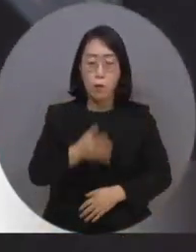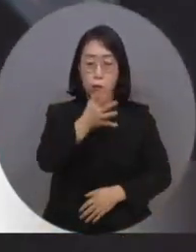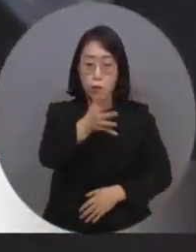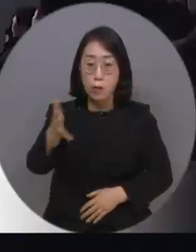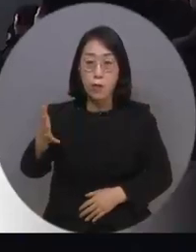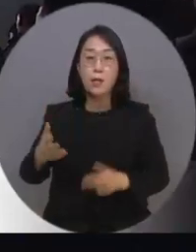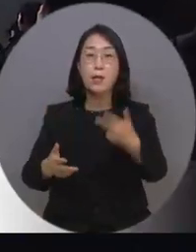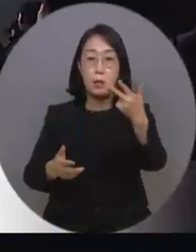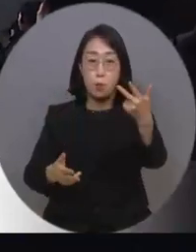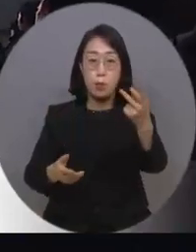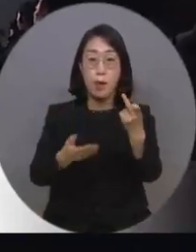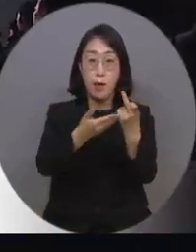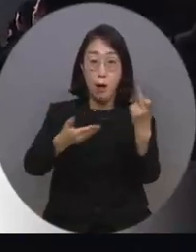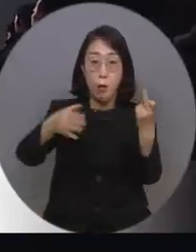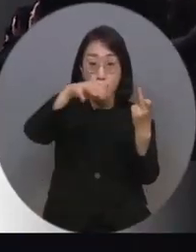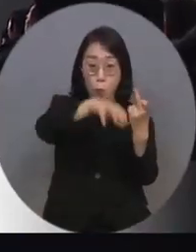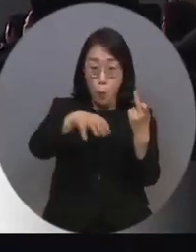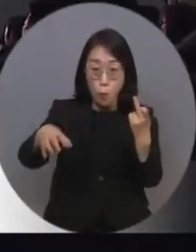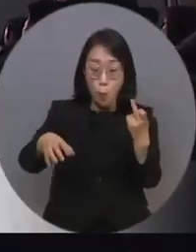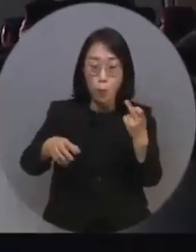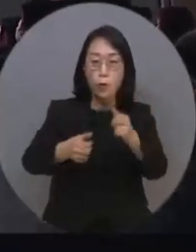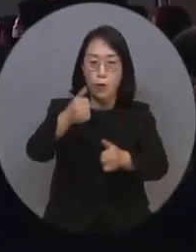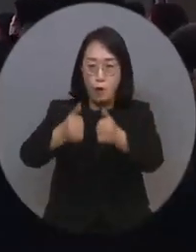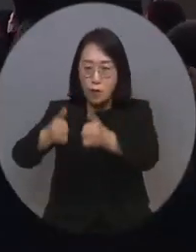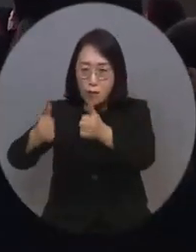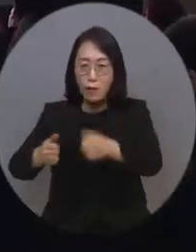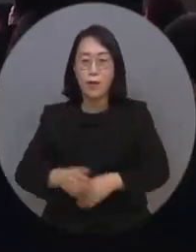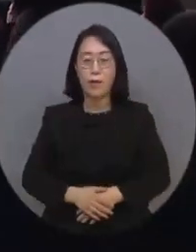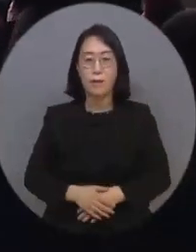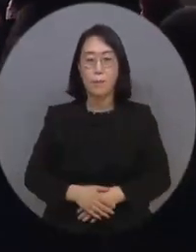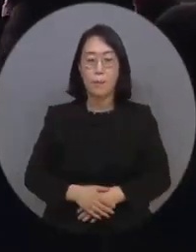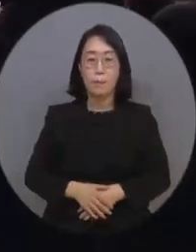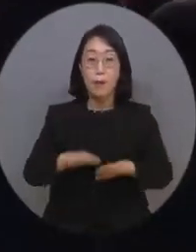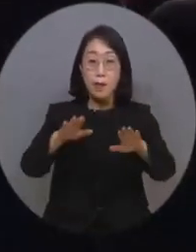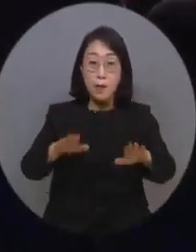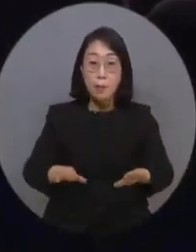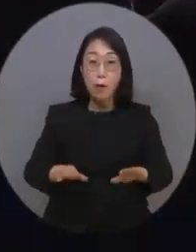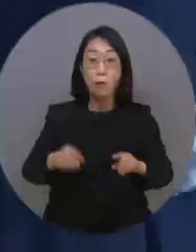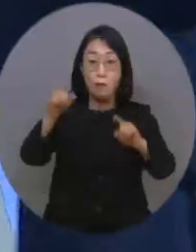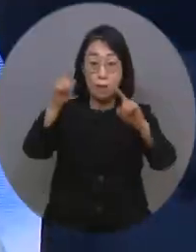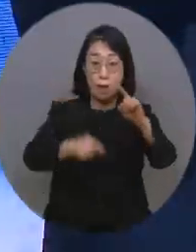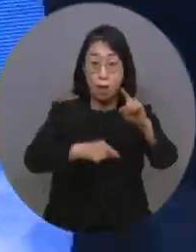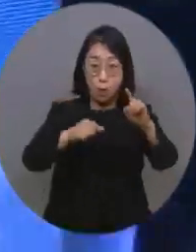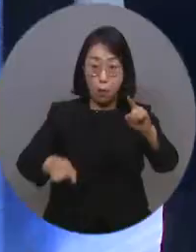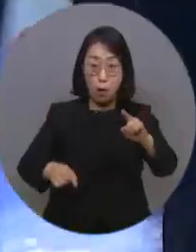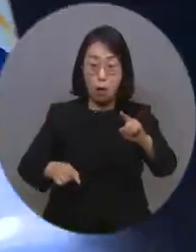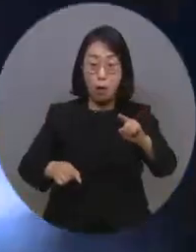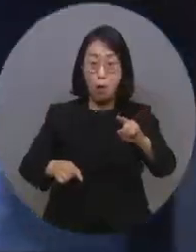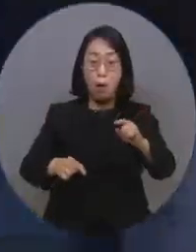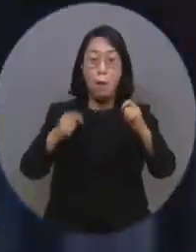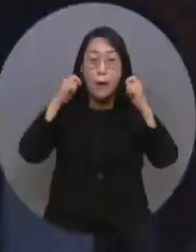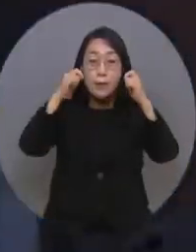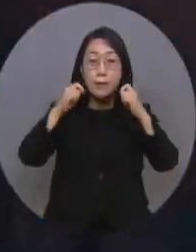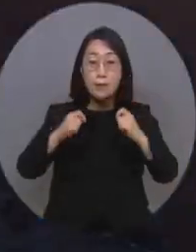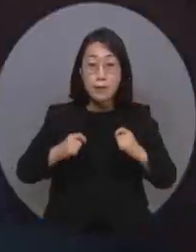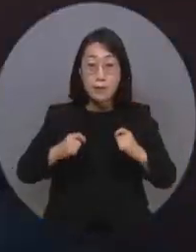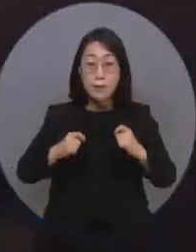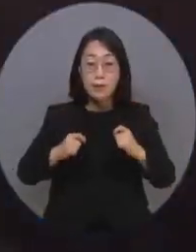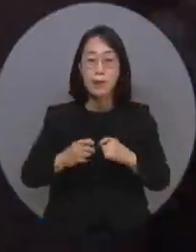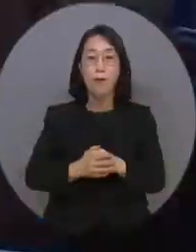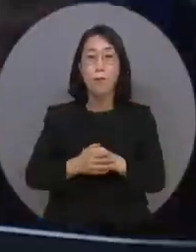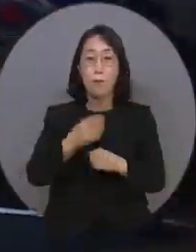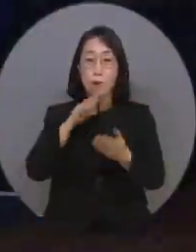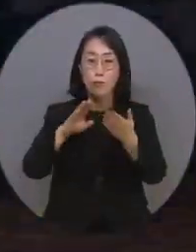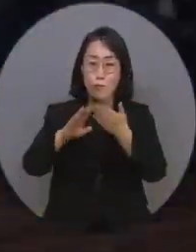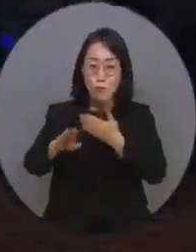경기가 강원도 일원에서 펼쳐졌습니다. 특히 이번 대회는 정부의 실내 마스크 의무 착용이 해제된 이후